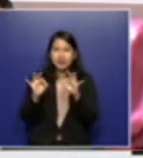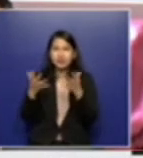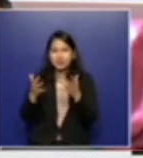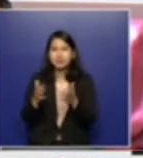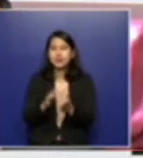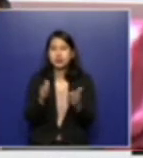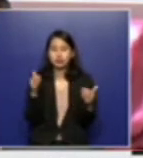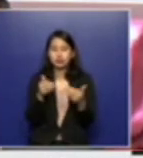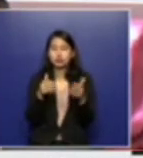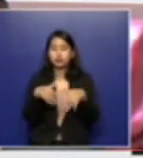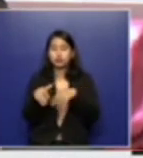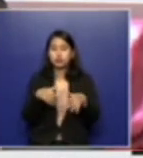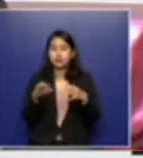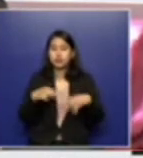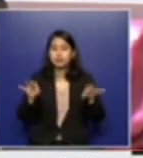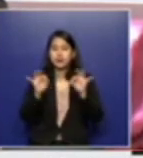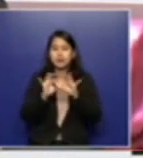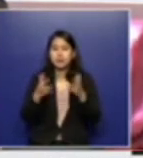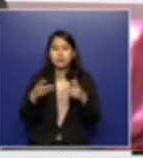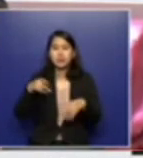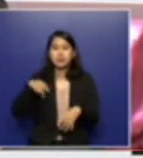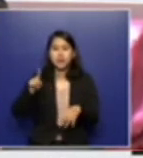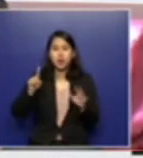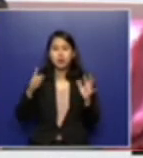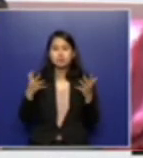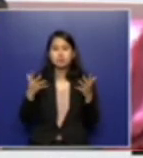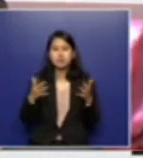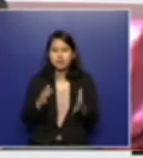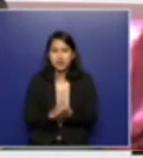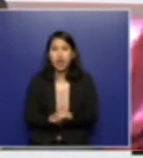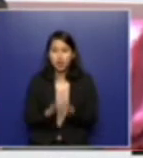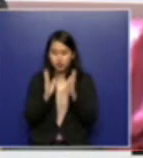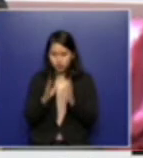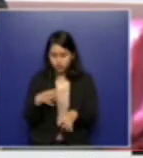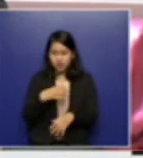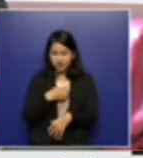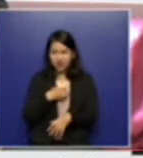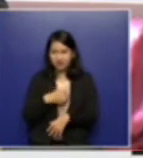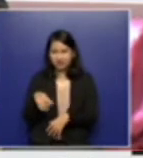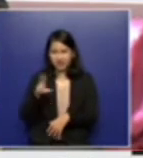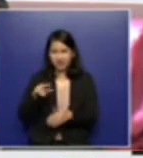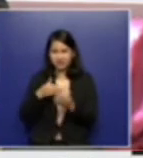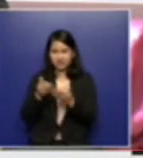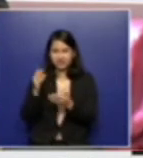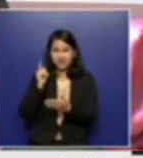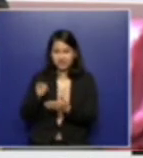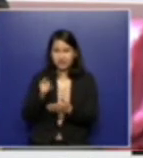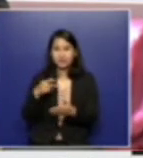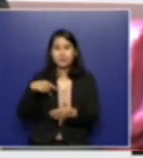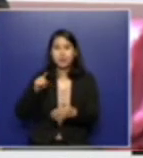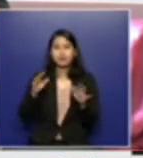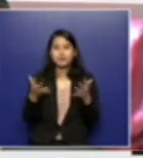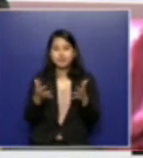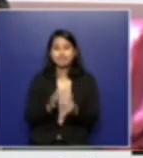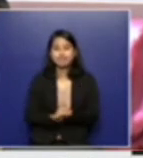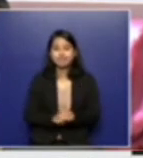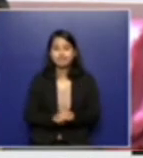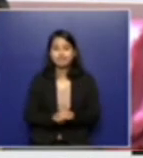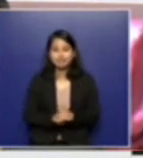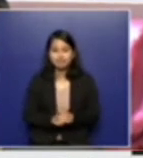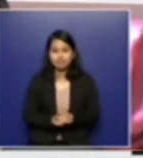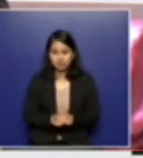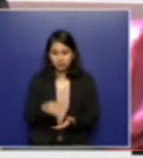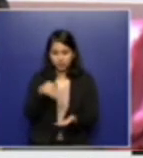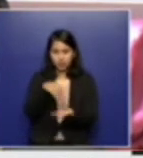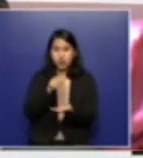น้องประชาชนเป็นประโยชน์กับคนที่อยากได้คนที่อยากใช้คนที่อยากซื้อทุกวันนี้เนี่ยครับในบรรดาศูนย์